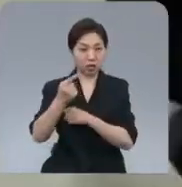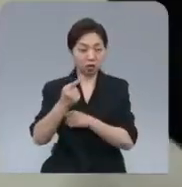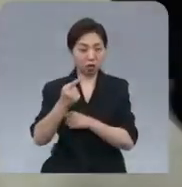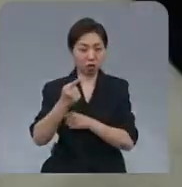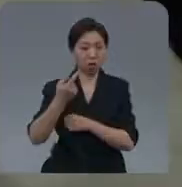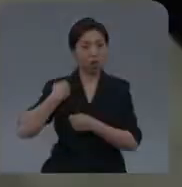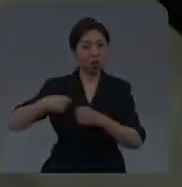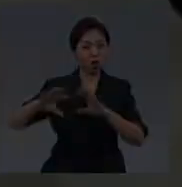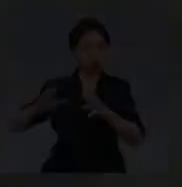います